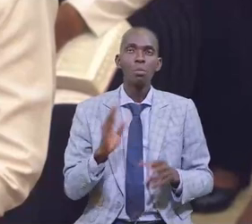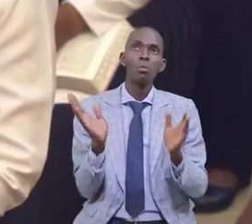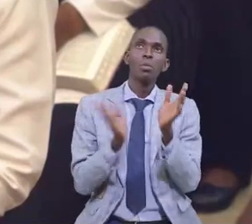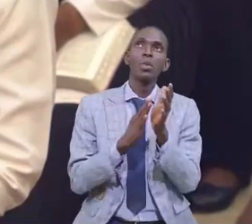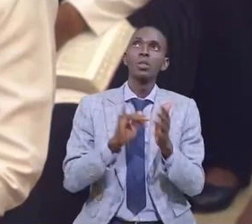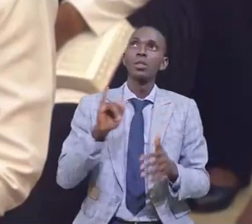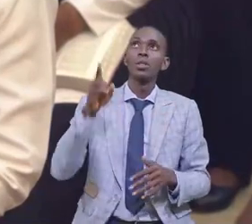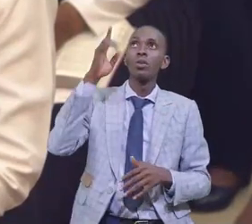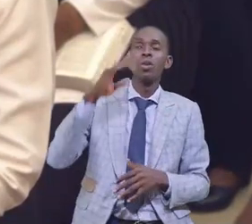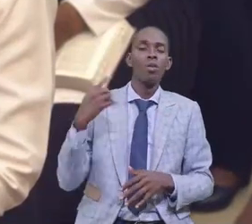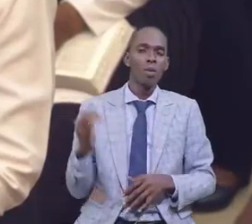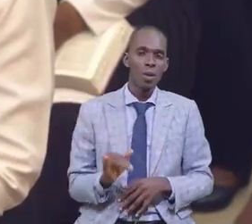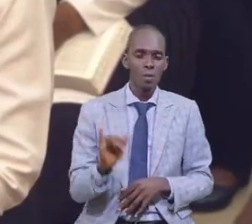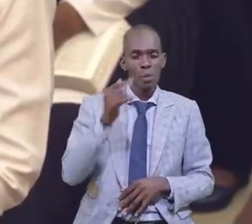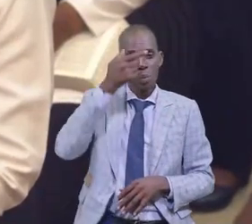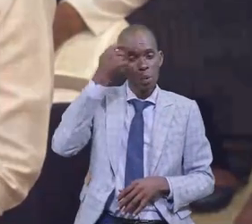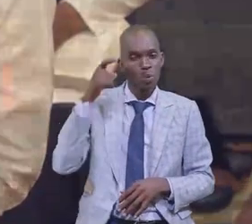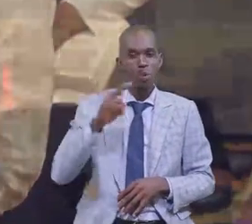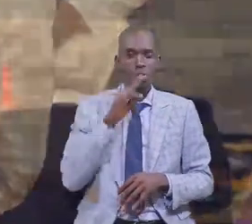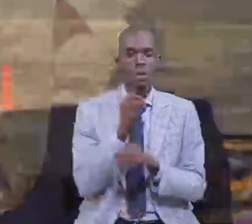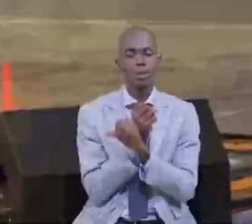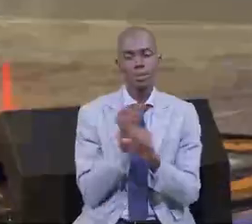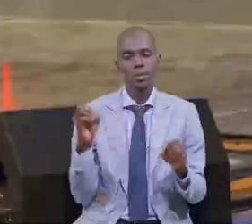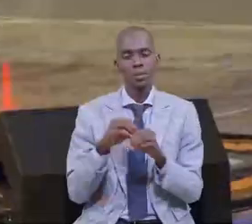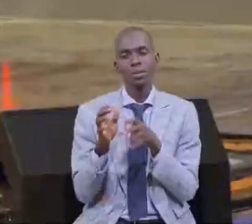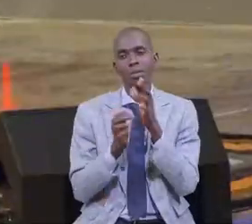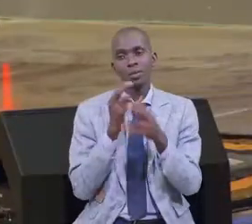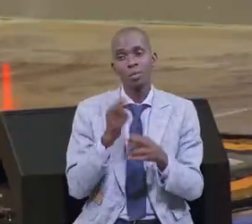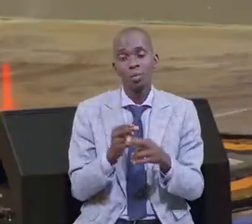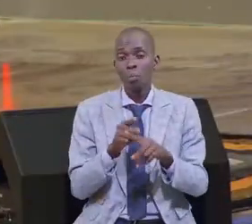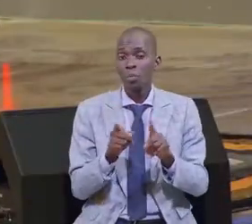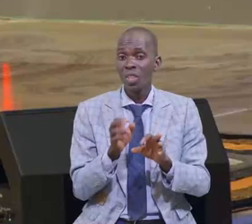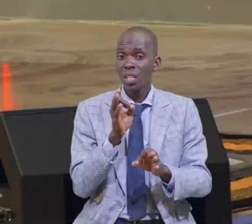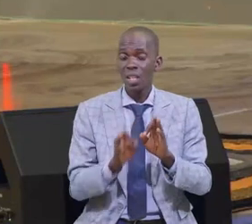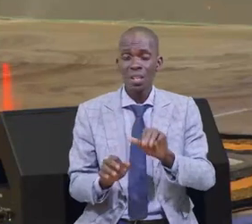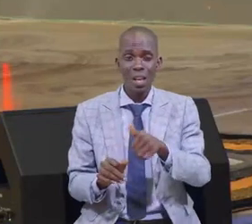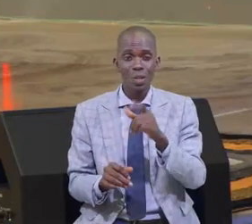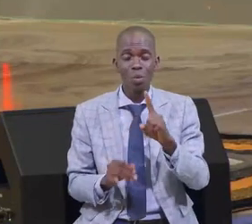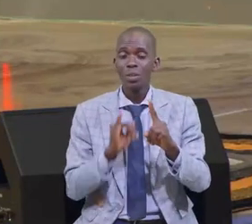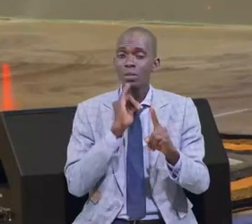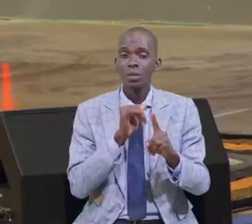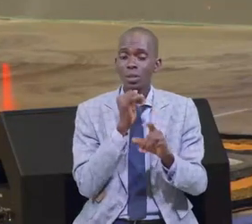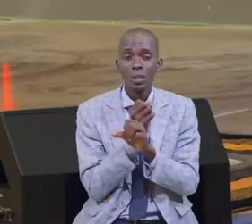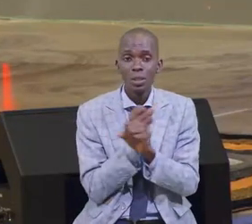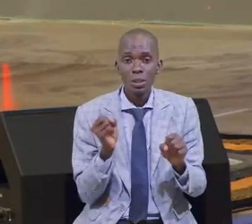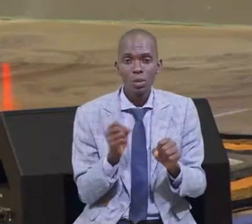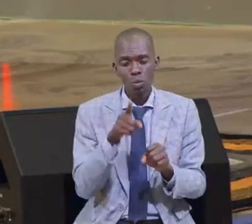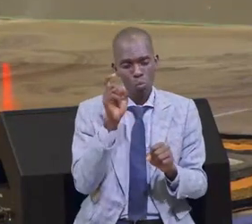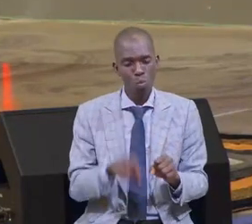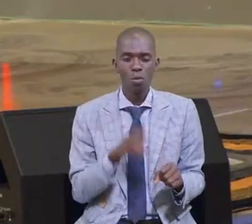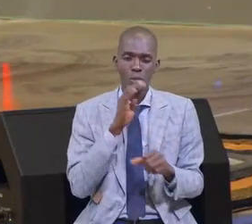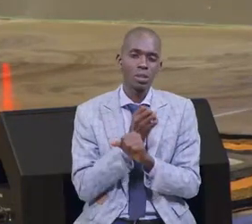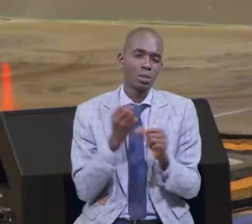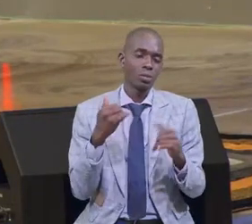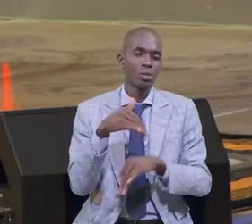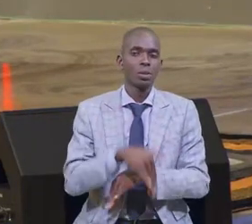Dieu éternellement parce que vous êtes sauvé. Amen. Si quelqu'un n'est pas sauvé, vous devez être